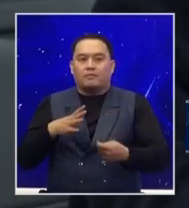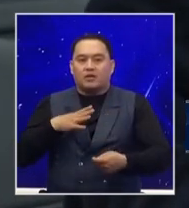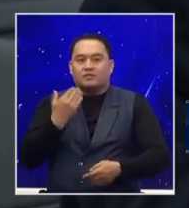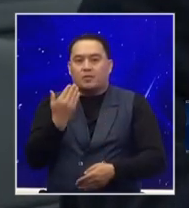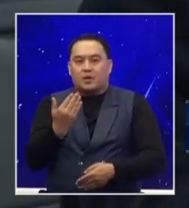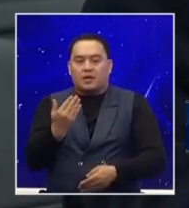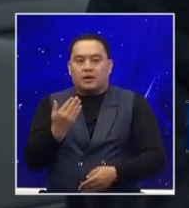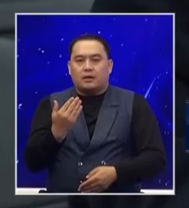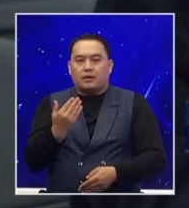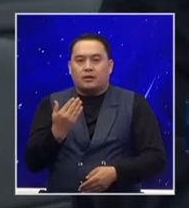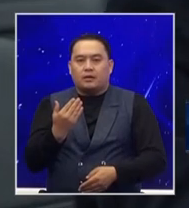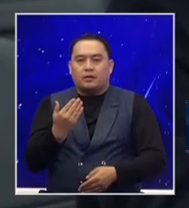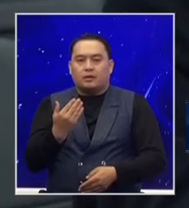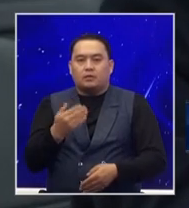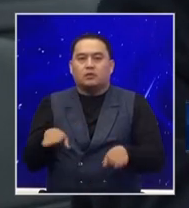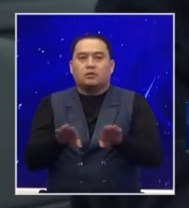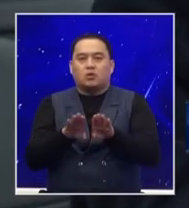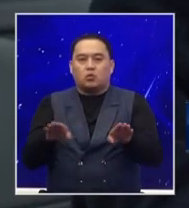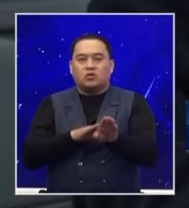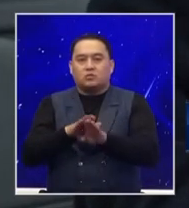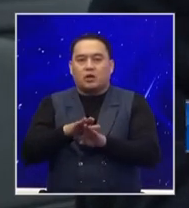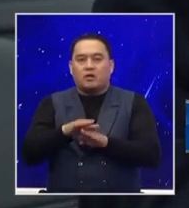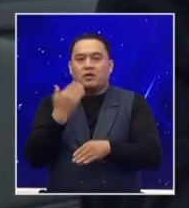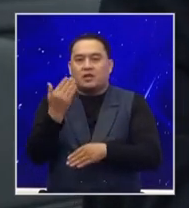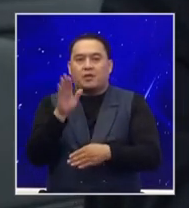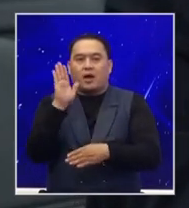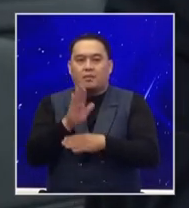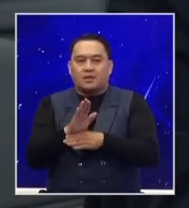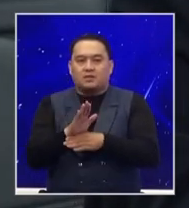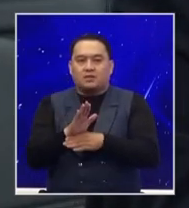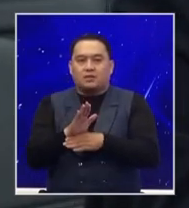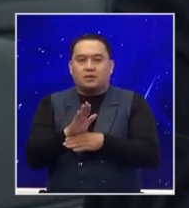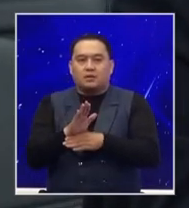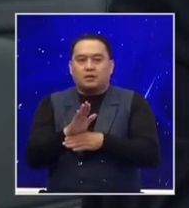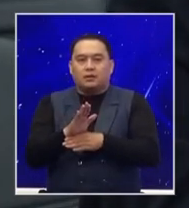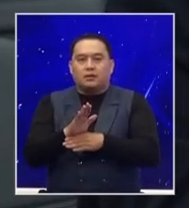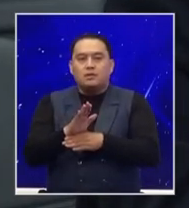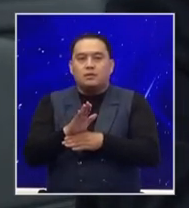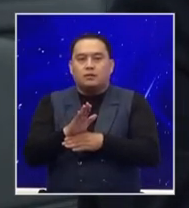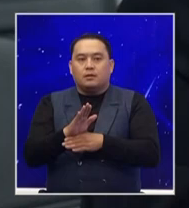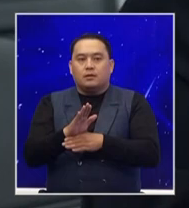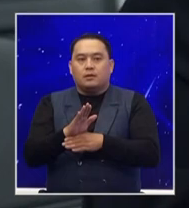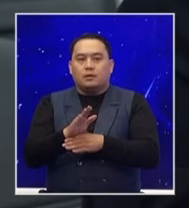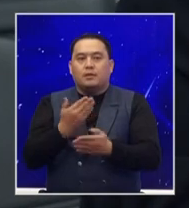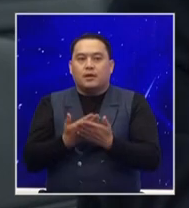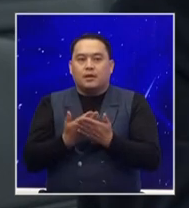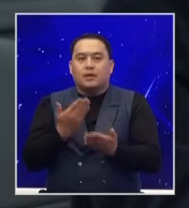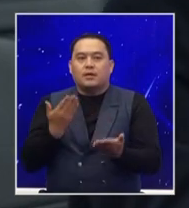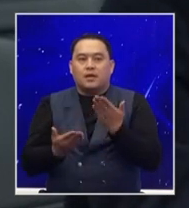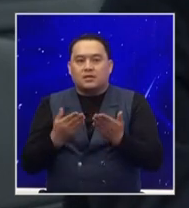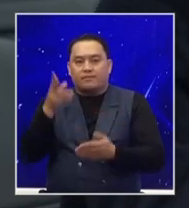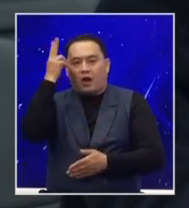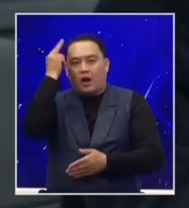дисциплинарной ответственности за ненадлежащее исполнение возложенных функциональных обязанностей. Вот, допустим, если всего